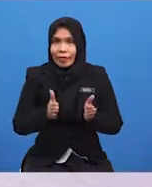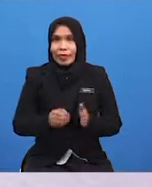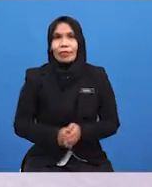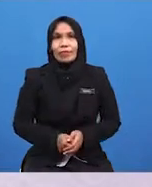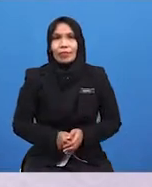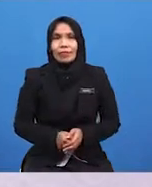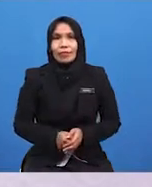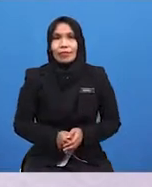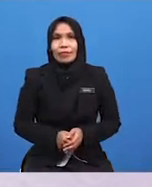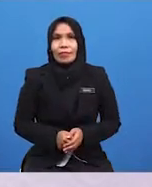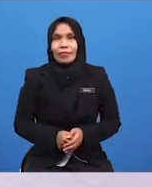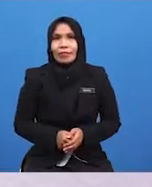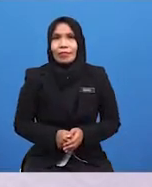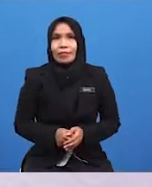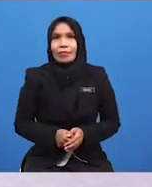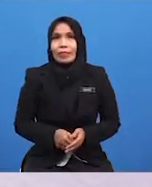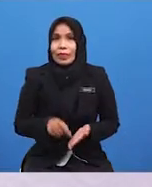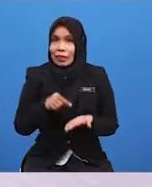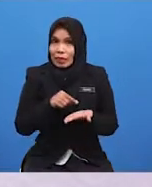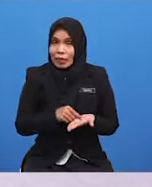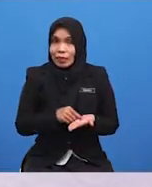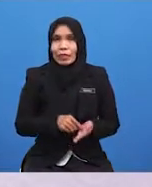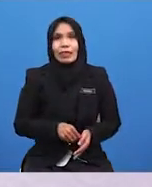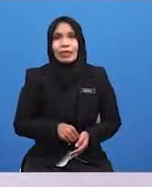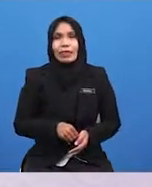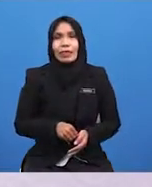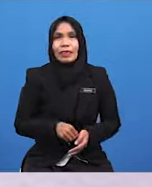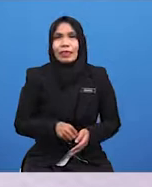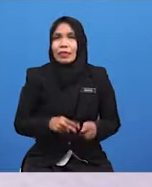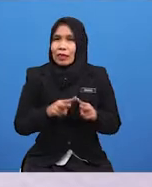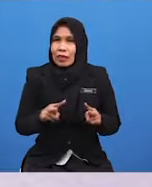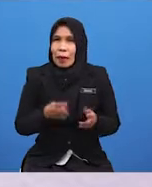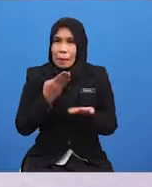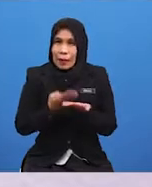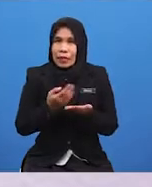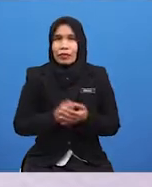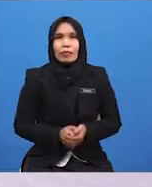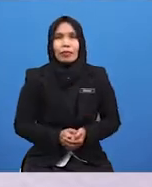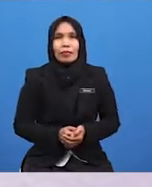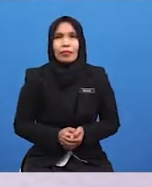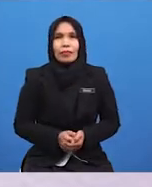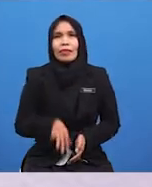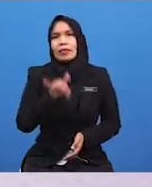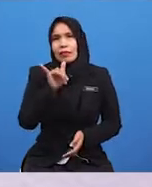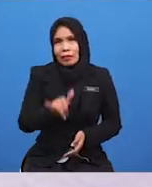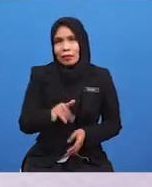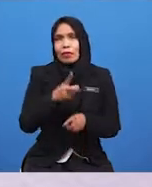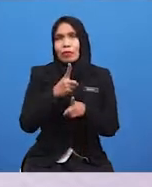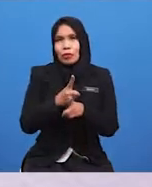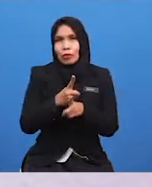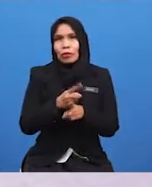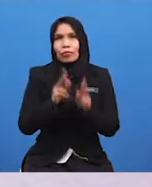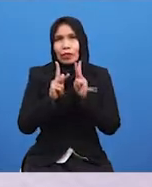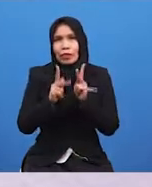yang baik dan akan dipuji Yes Betul kata